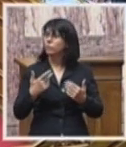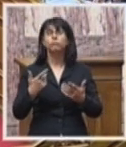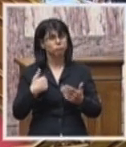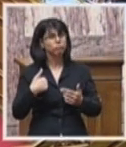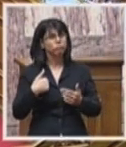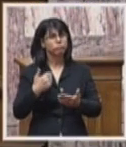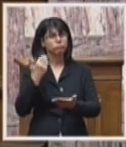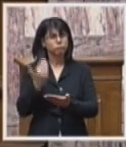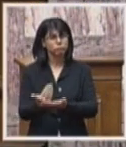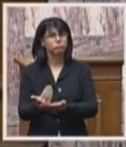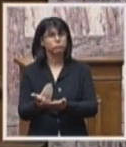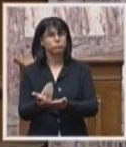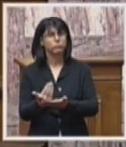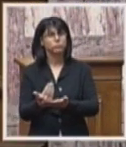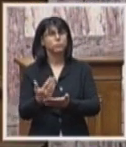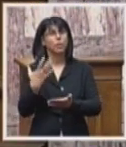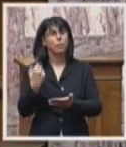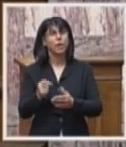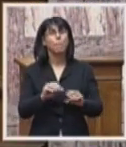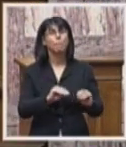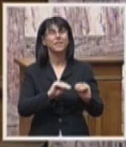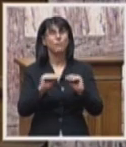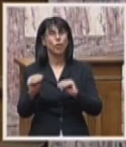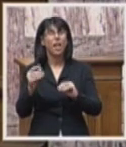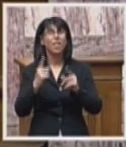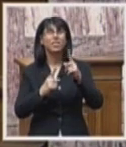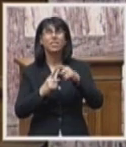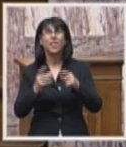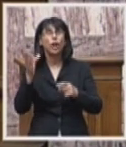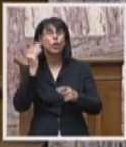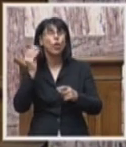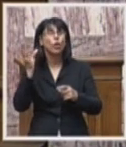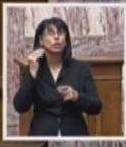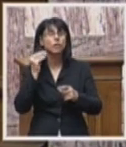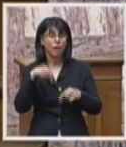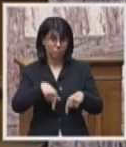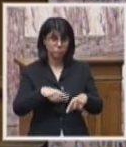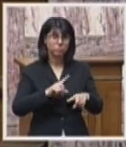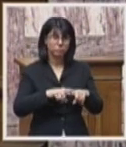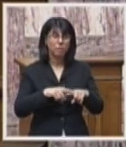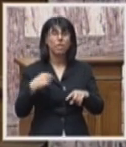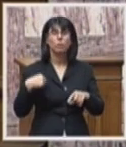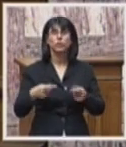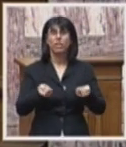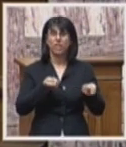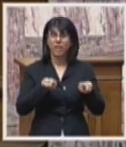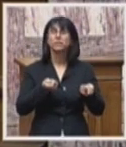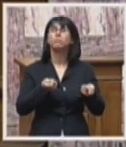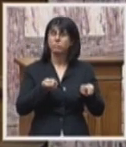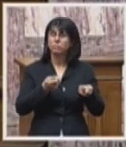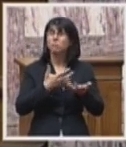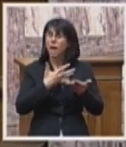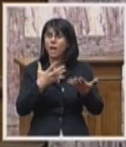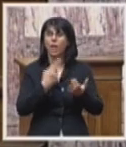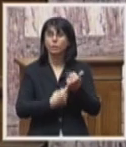ζητήσει, να υπάρχει μεταφορά τεχνογνωσίας. Έχουμε τρομερή έλλειψη στη δημόσια διοίκηση την ελληνική